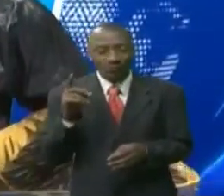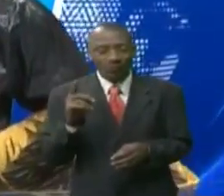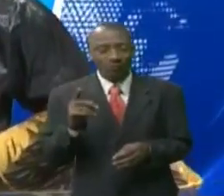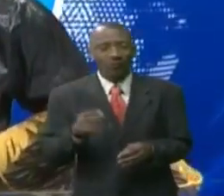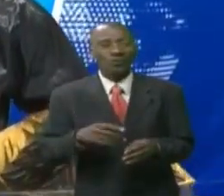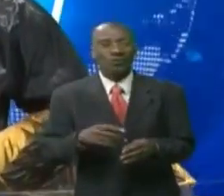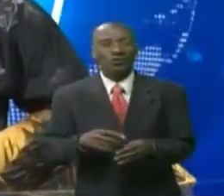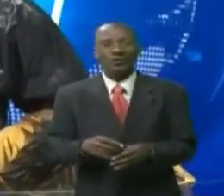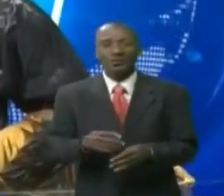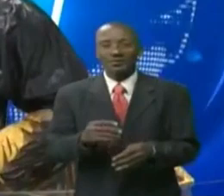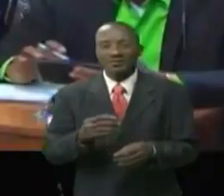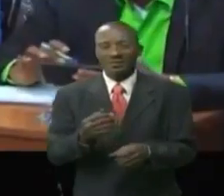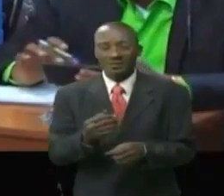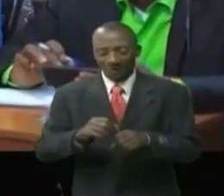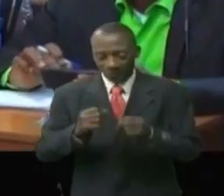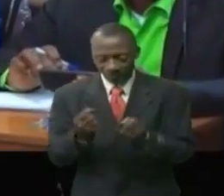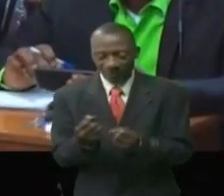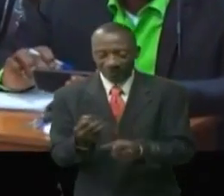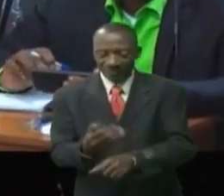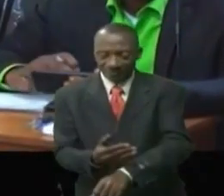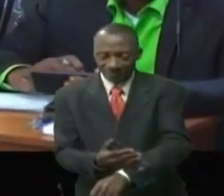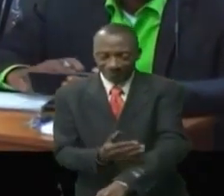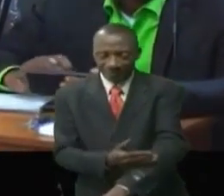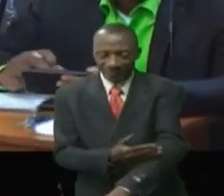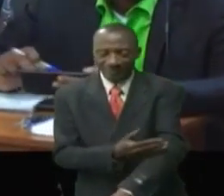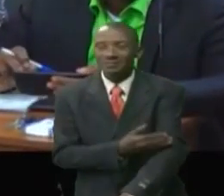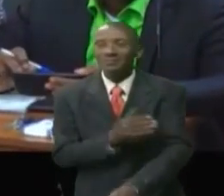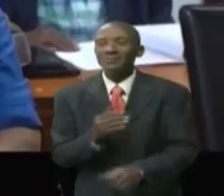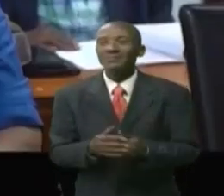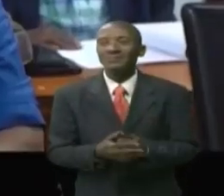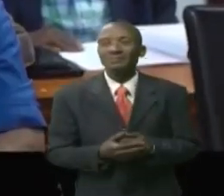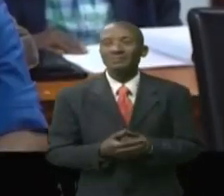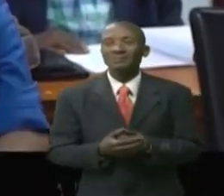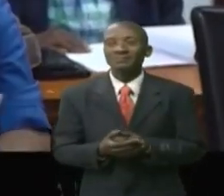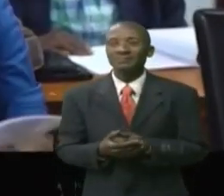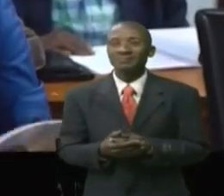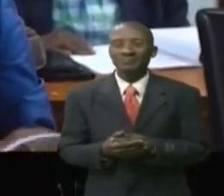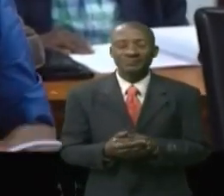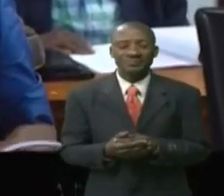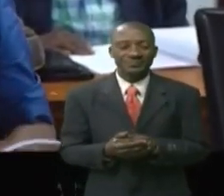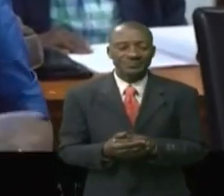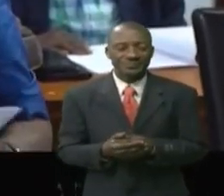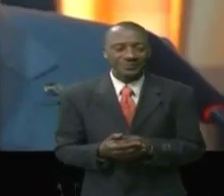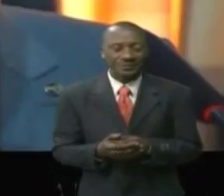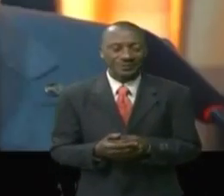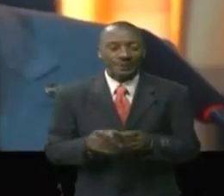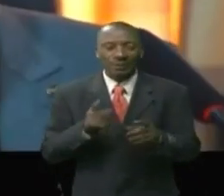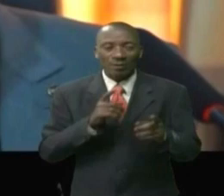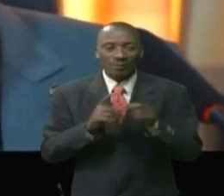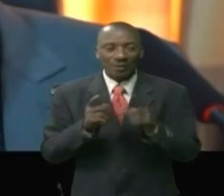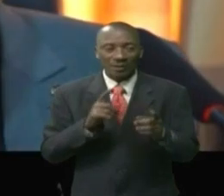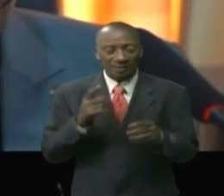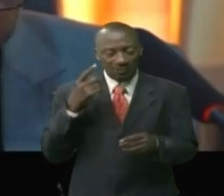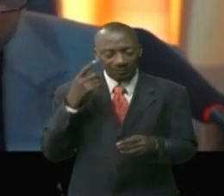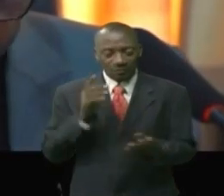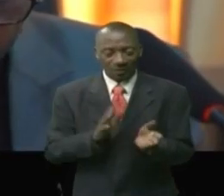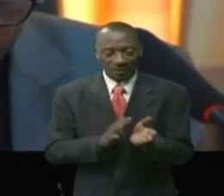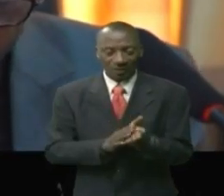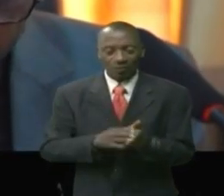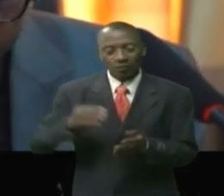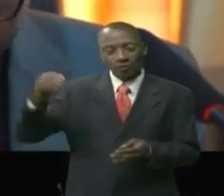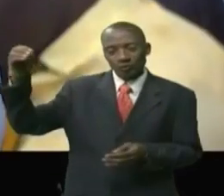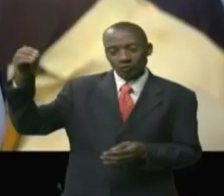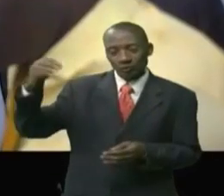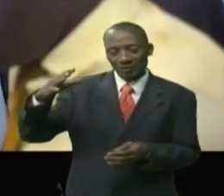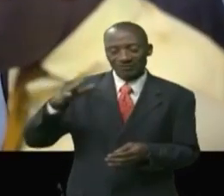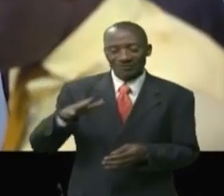rôle David Mbenga députés nationaux de la Commission de l'aménagement du territoire infrastructurees et nouvell